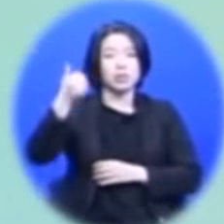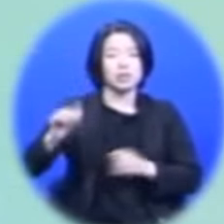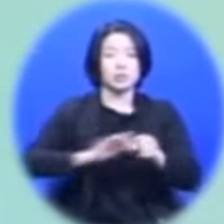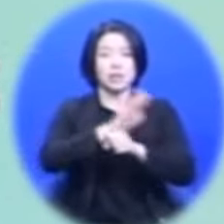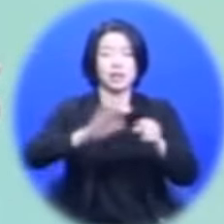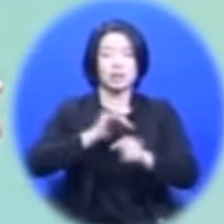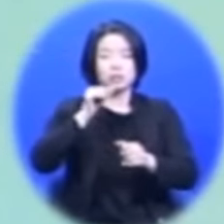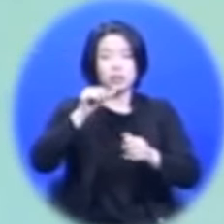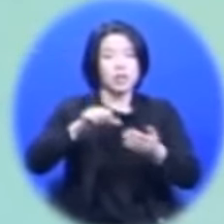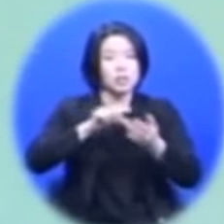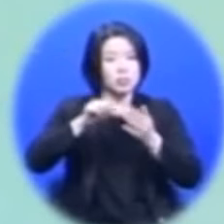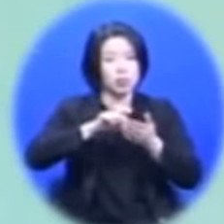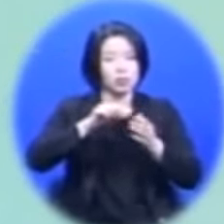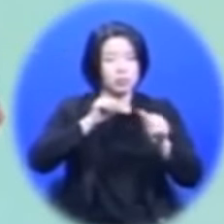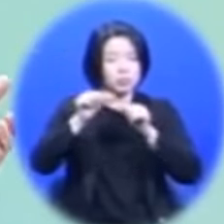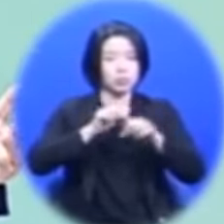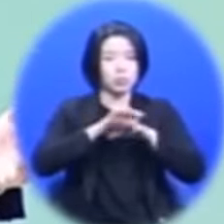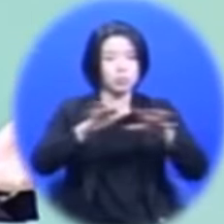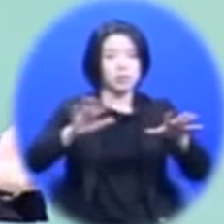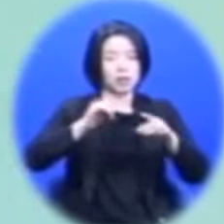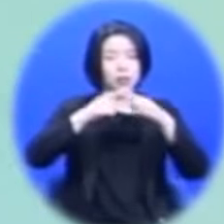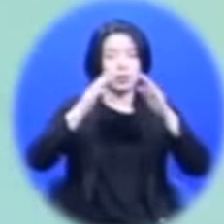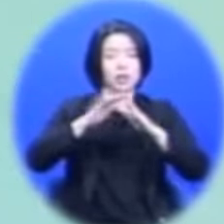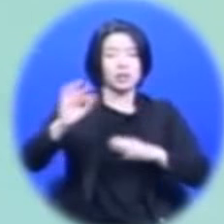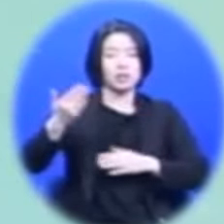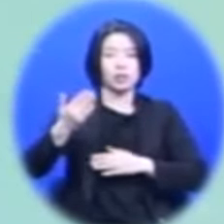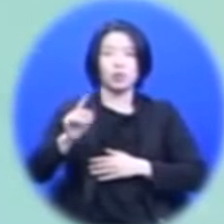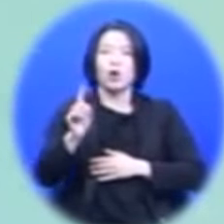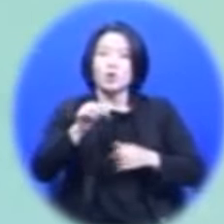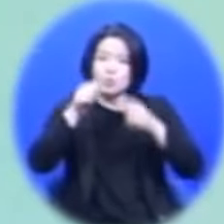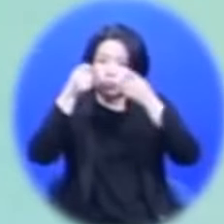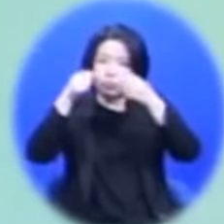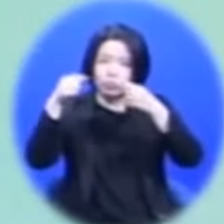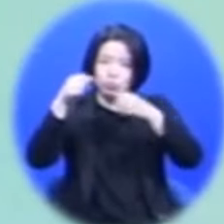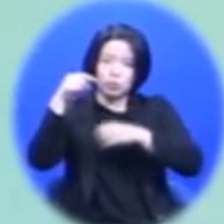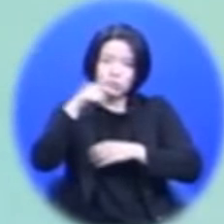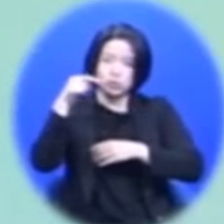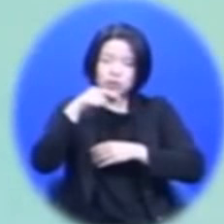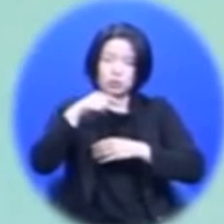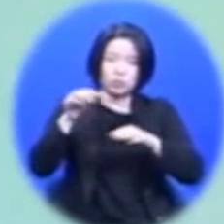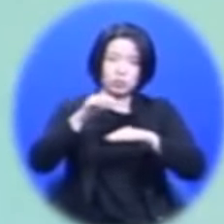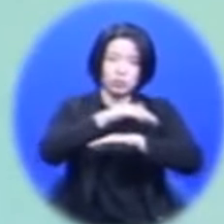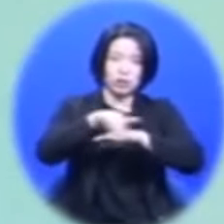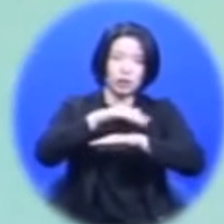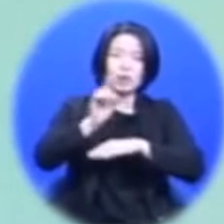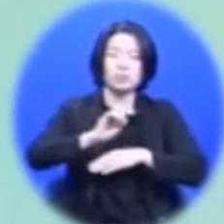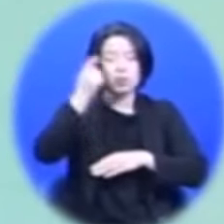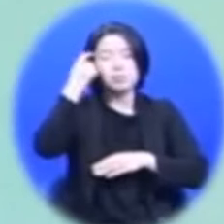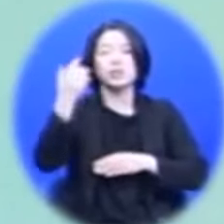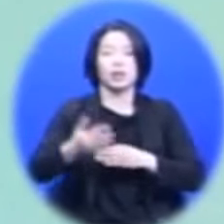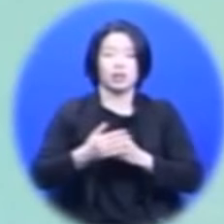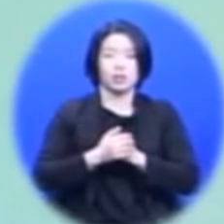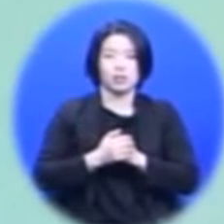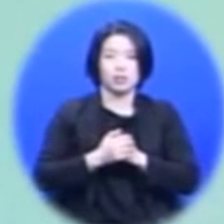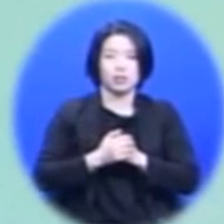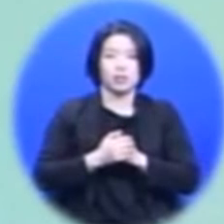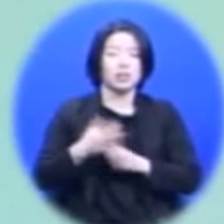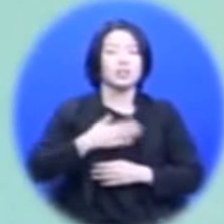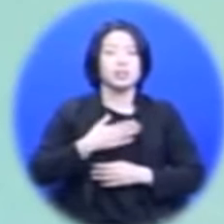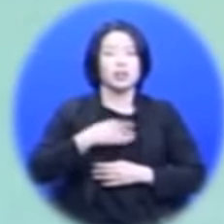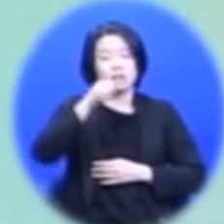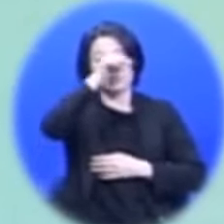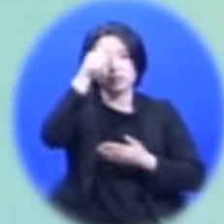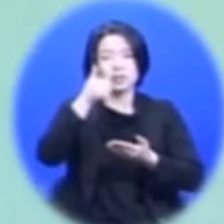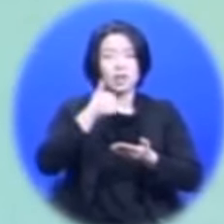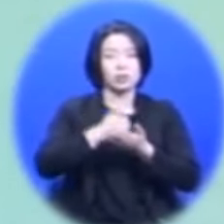사랑으로 소문난 교회가 돼야 된다고 하셨는데 구체적으로 무슨 계획이 있습니까? 사랑으로 소문나기 위해서. 제가 그